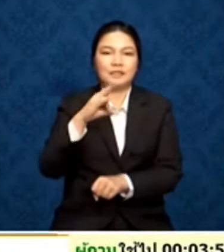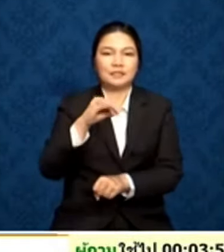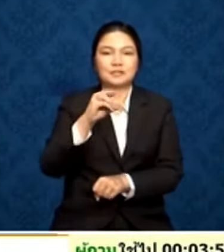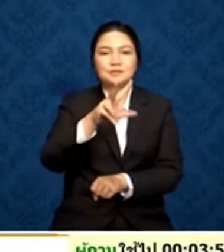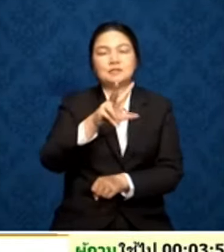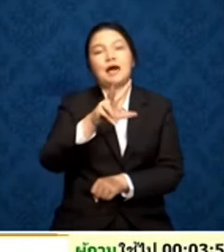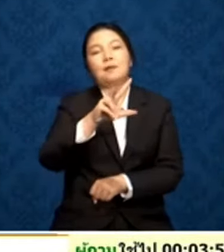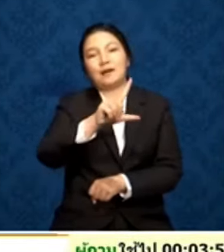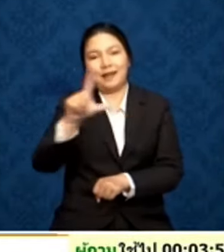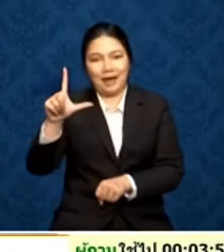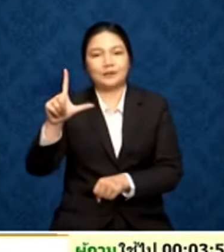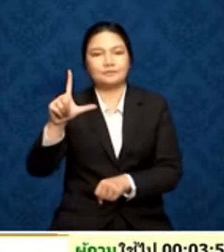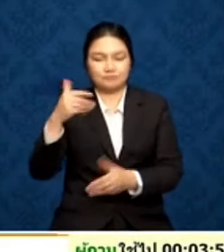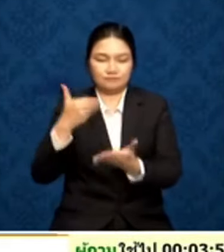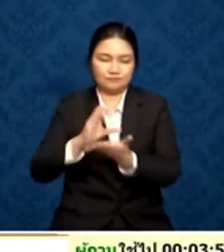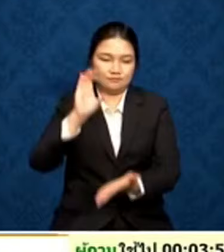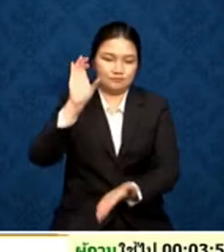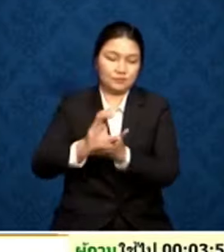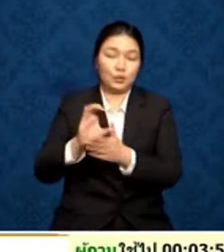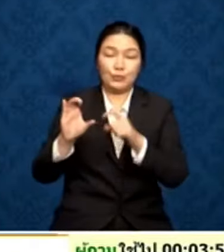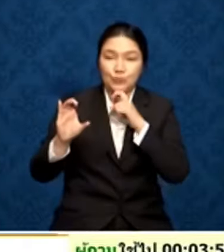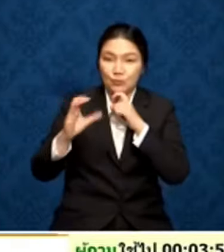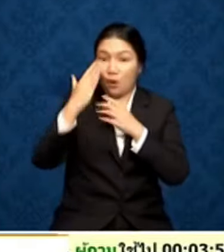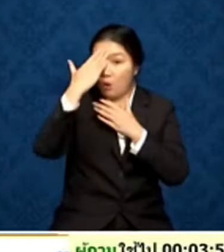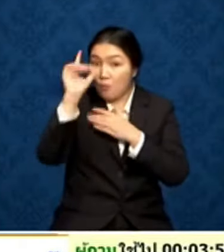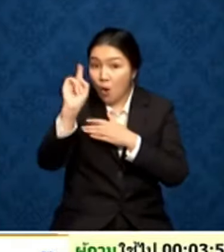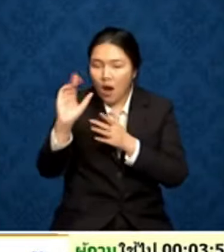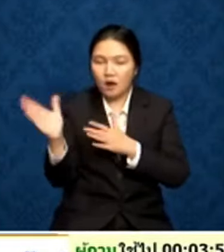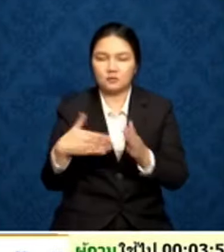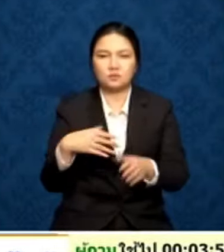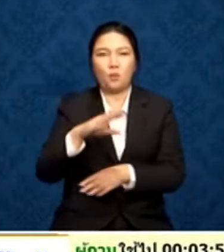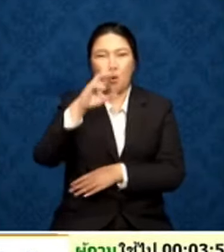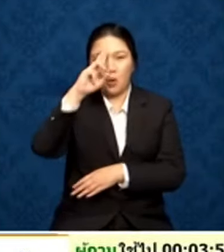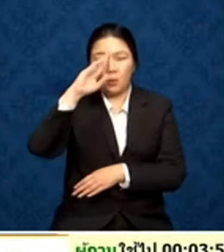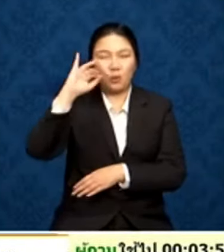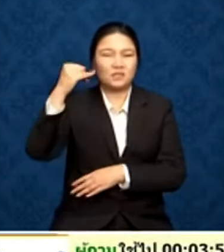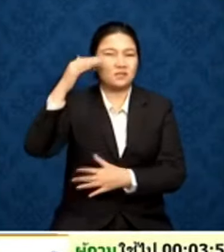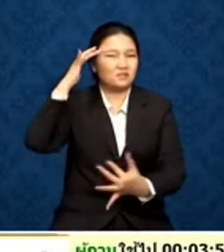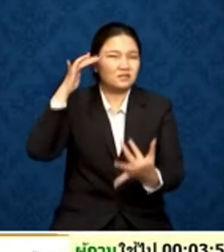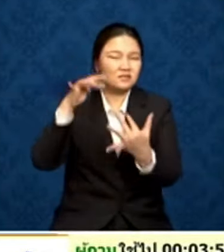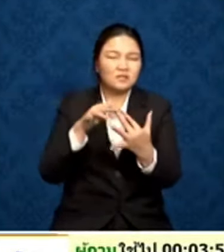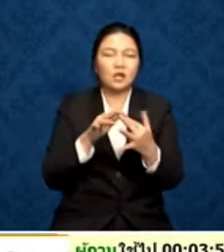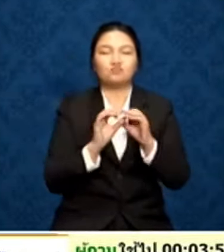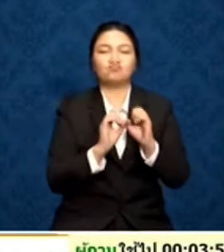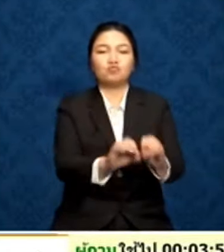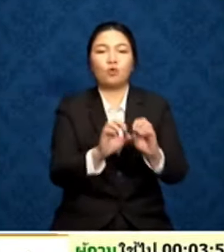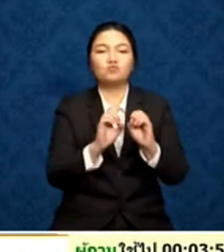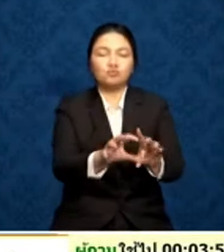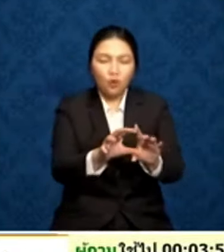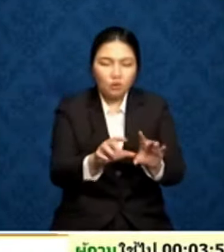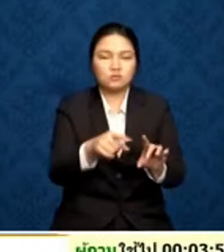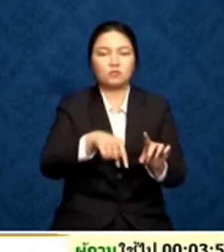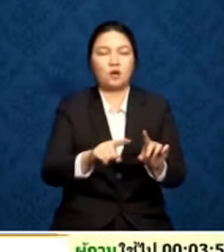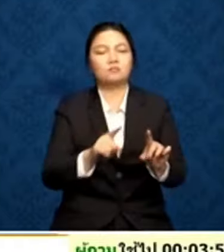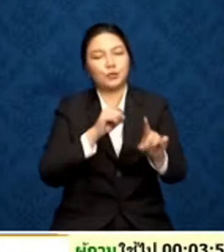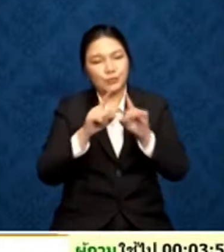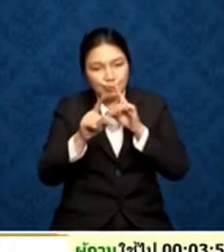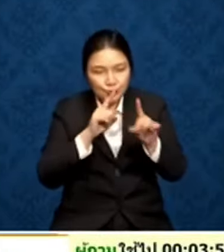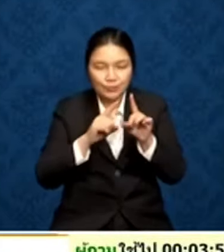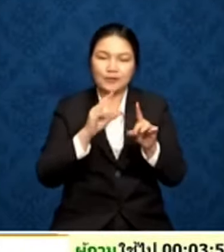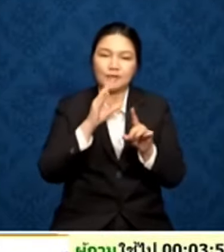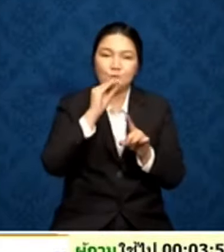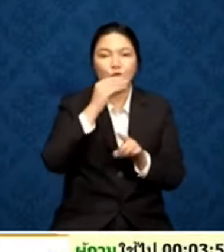าหรือเพราะจิตเวชส่วนใหญ่จะเป็นการให้ความรู้เป็นการพูดคุยที่ไพเราะเพ